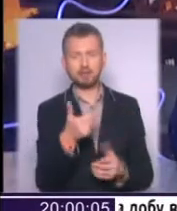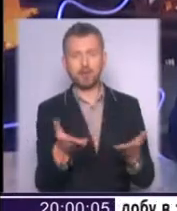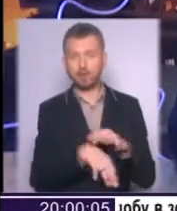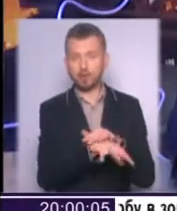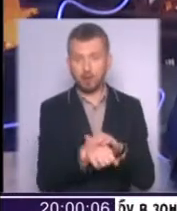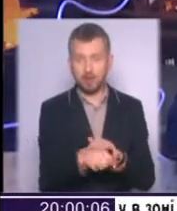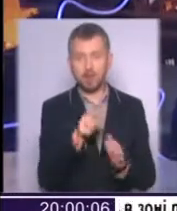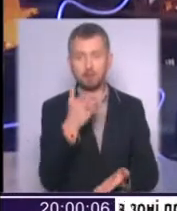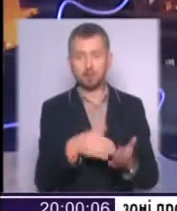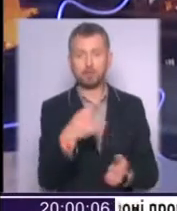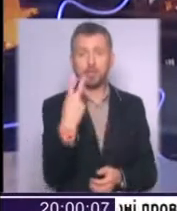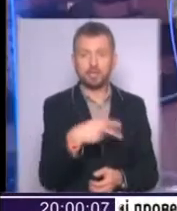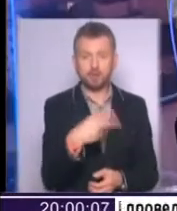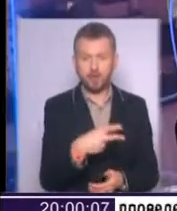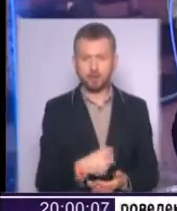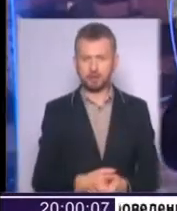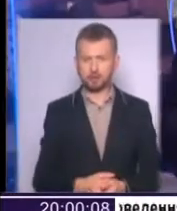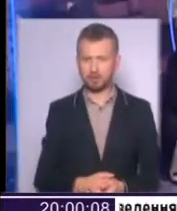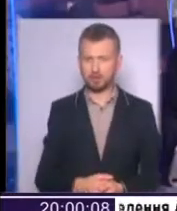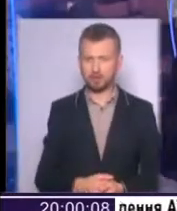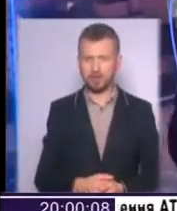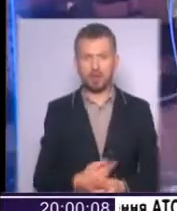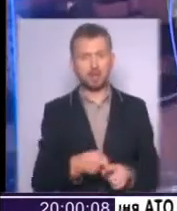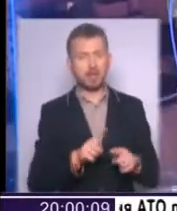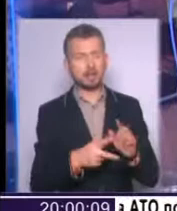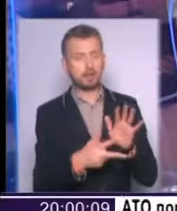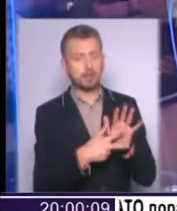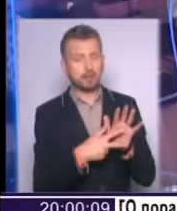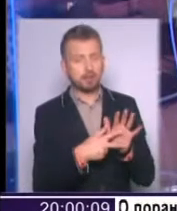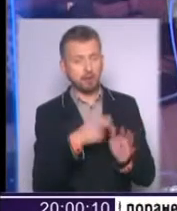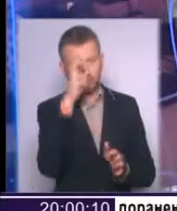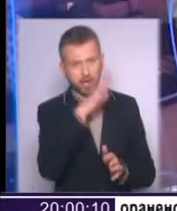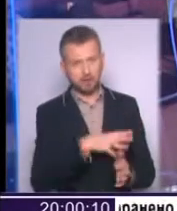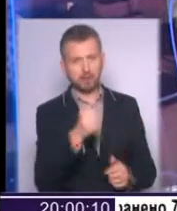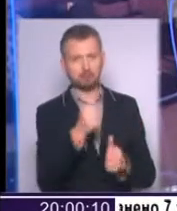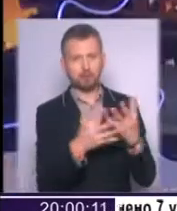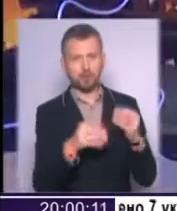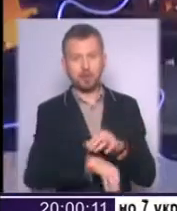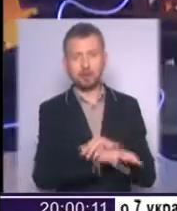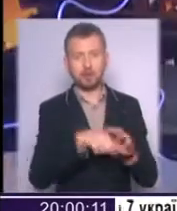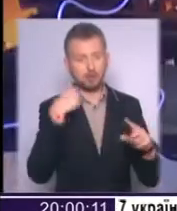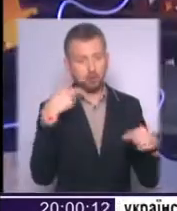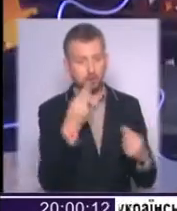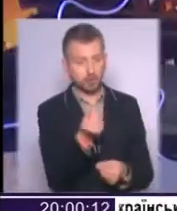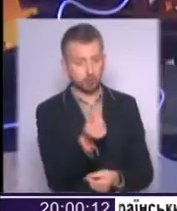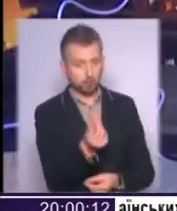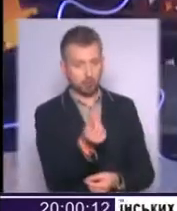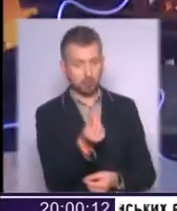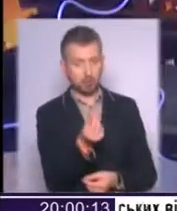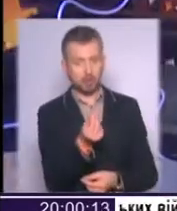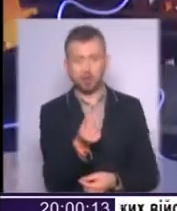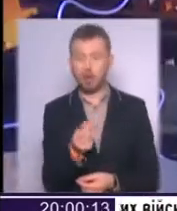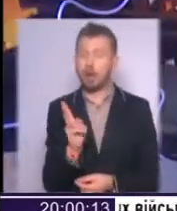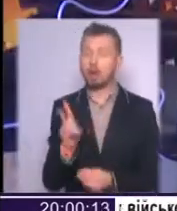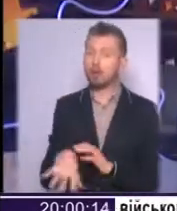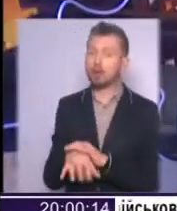можливо, і 20. На ці 8 мільярдів, все, пане Сергій. На ці 8 мільярдів країні крадеться щодня неймовірні суми, надзвичайні схеми. Знаєте, хто